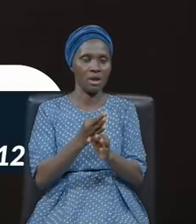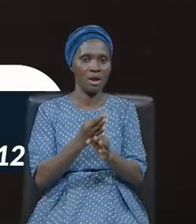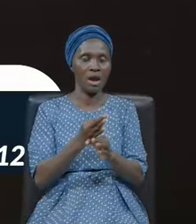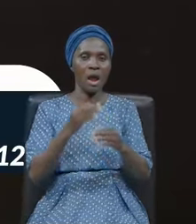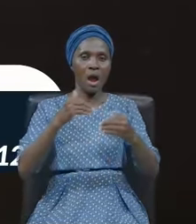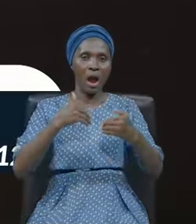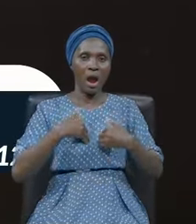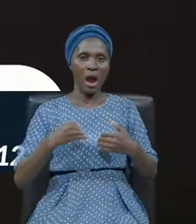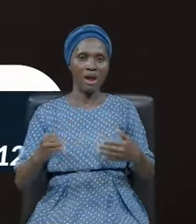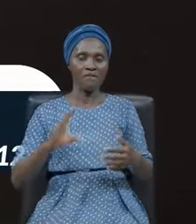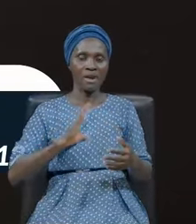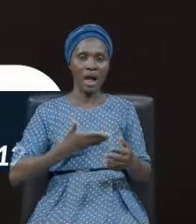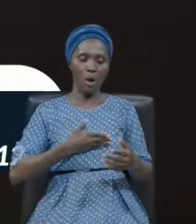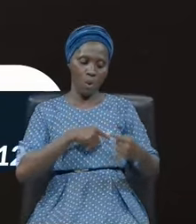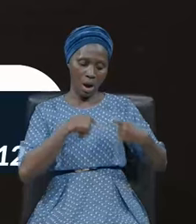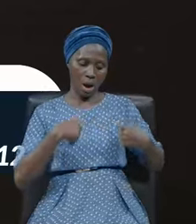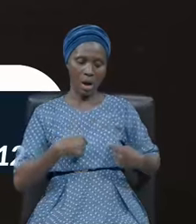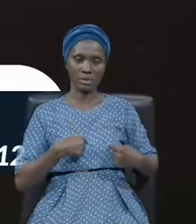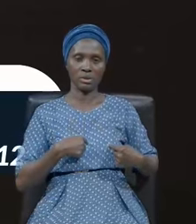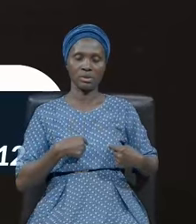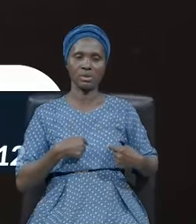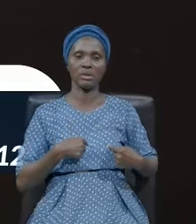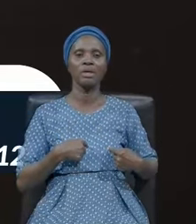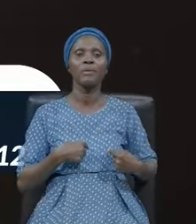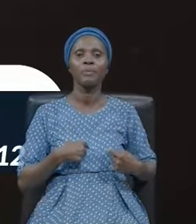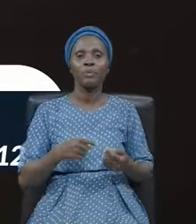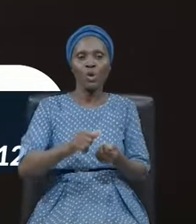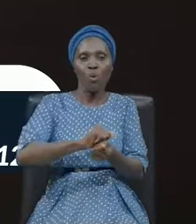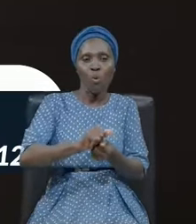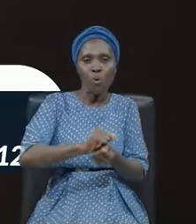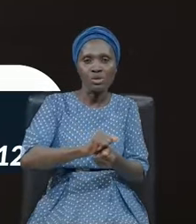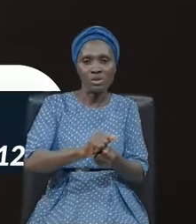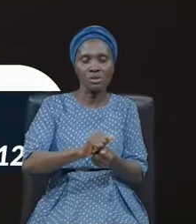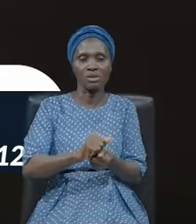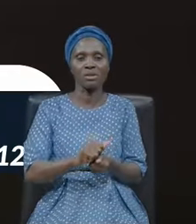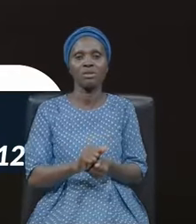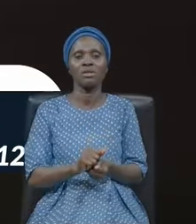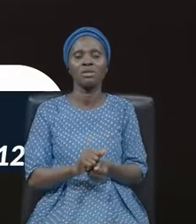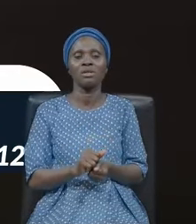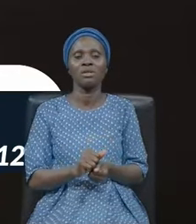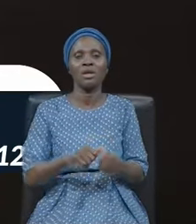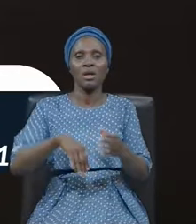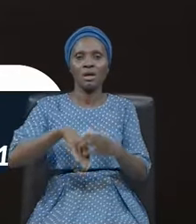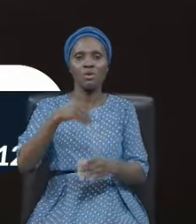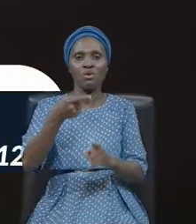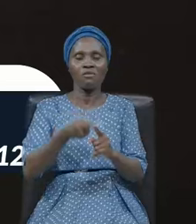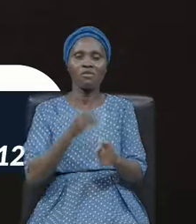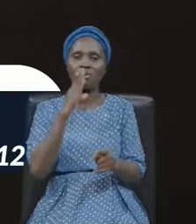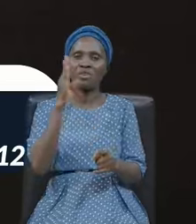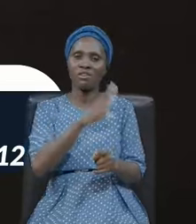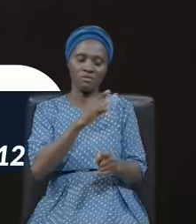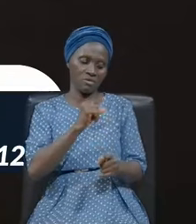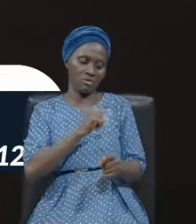d'une mauvaise conscience et le corps lavé